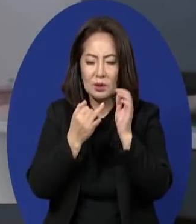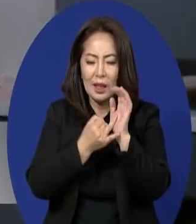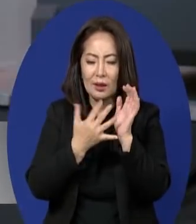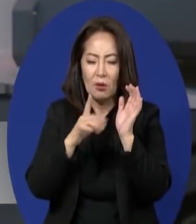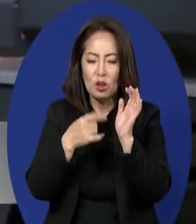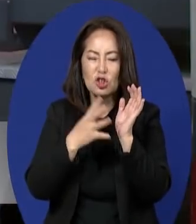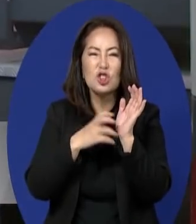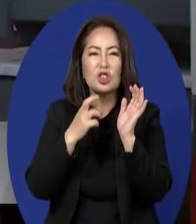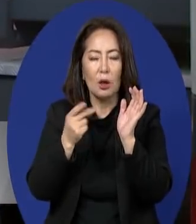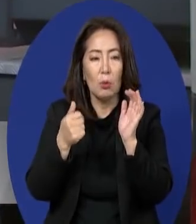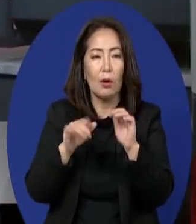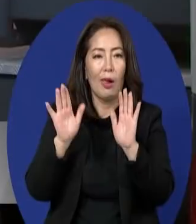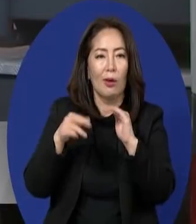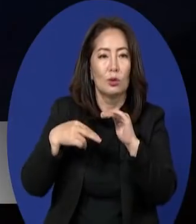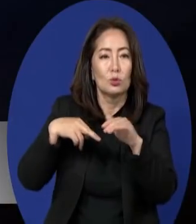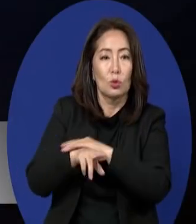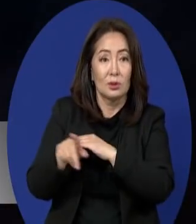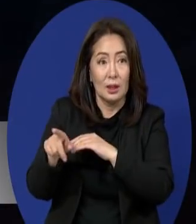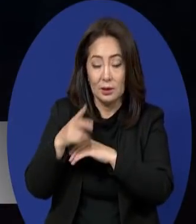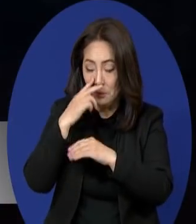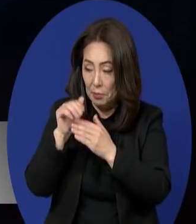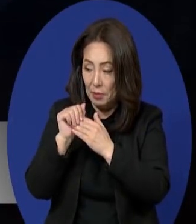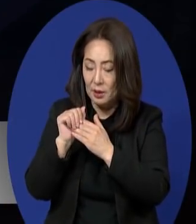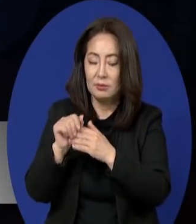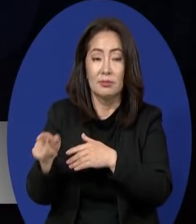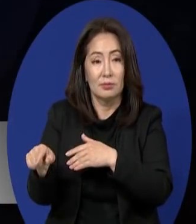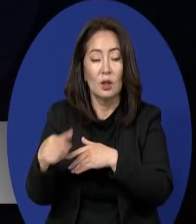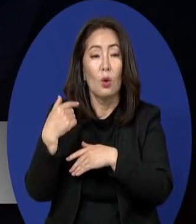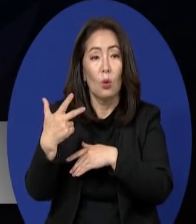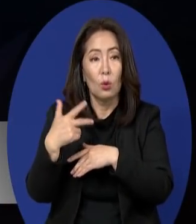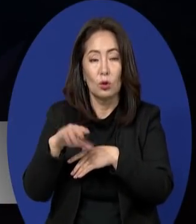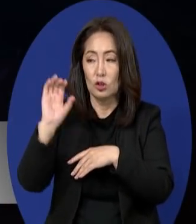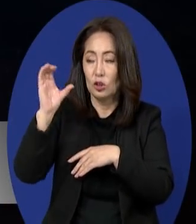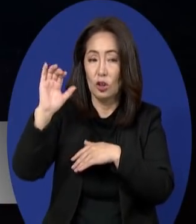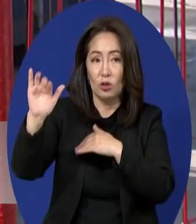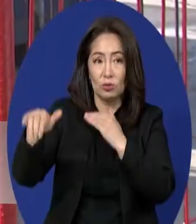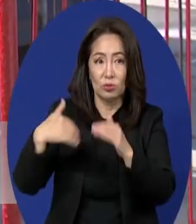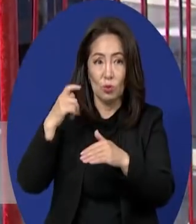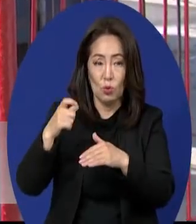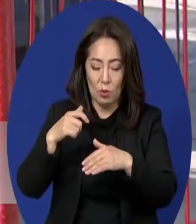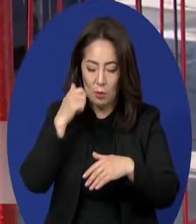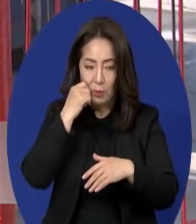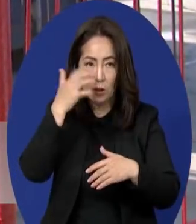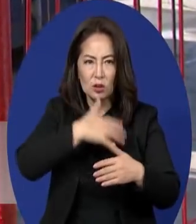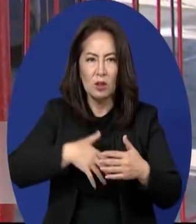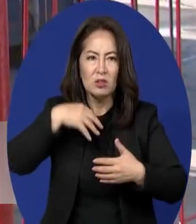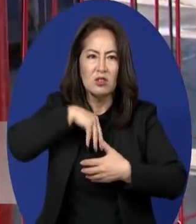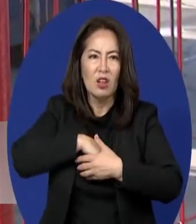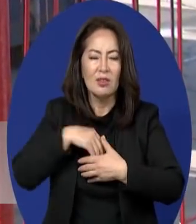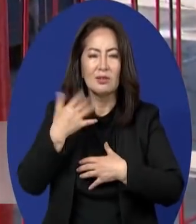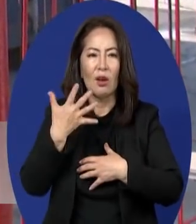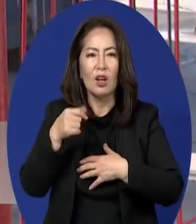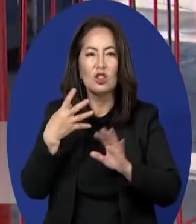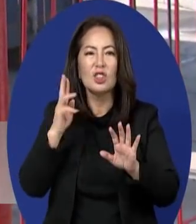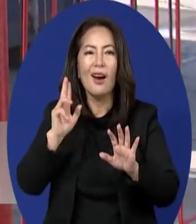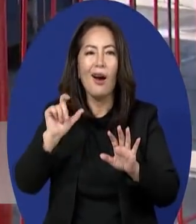зайлсхийсэн урьдчилсан байдлаар тогтоогдод байна. Баримт 3. Бүгд найрамдах Солонгос улсаас ирсэн иргэн бидээ 5.9 кг алт үнэт эдлэлийг авч